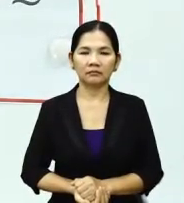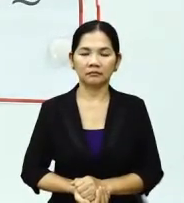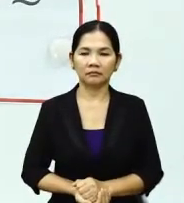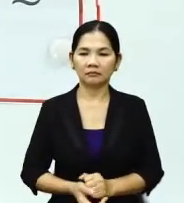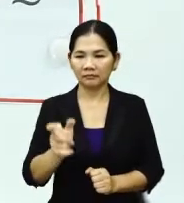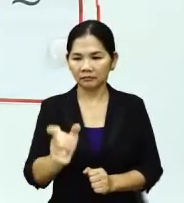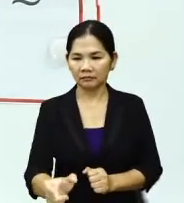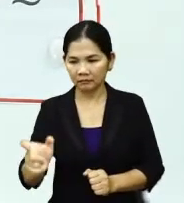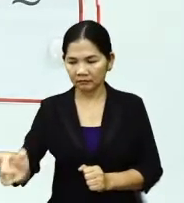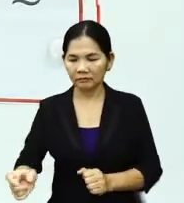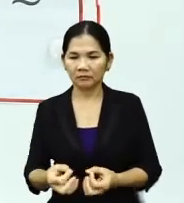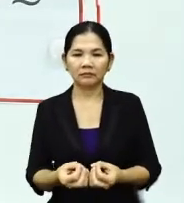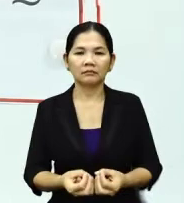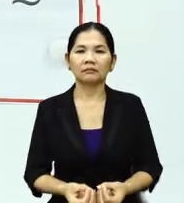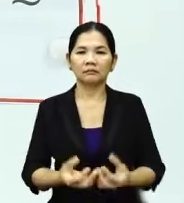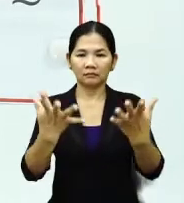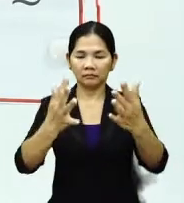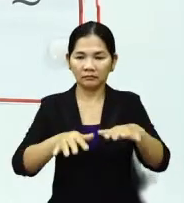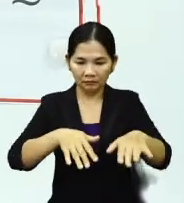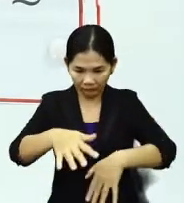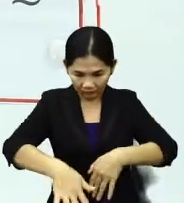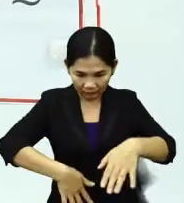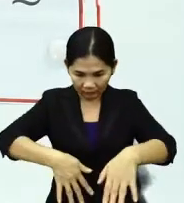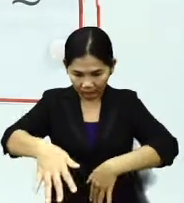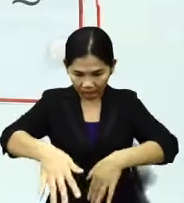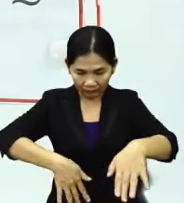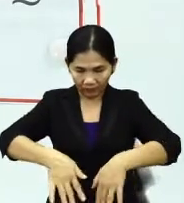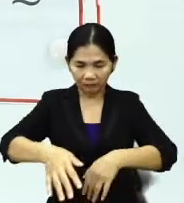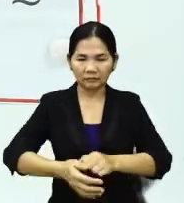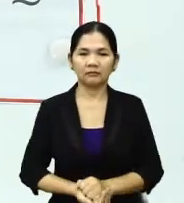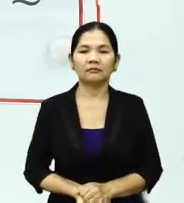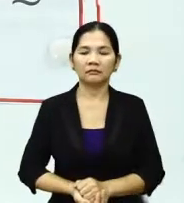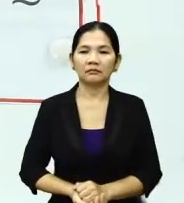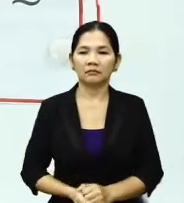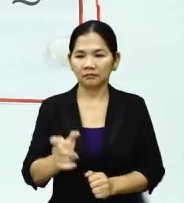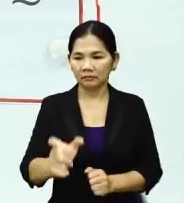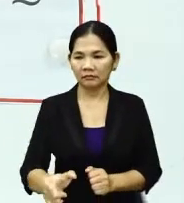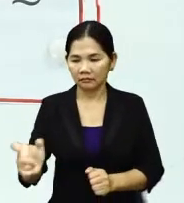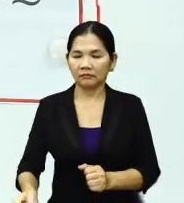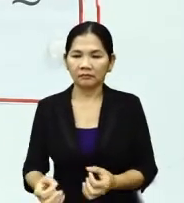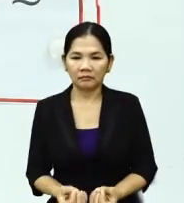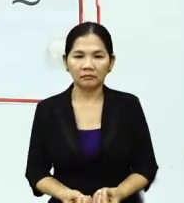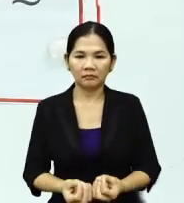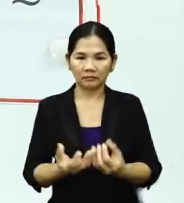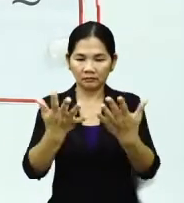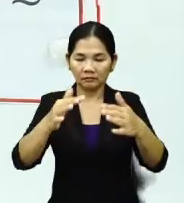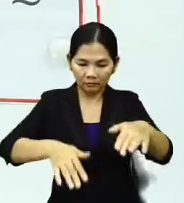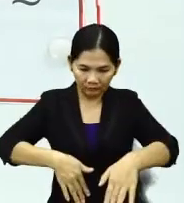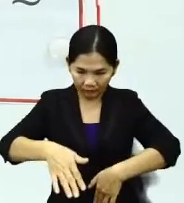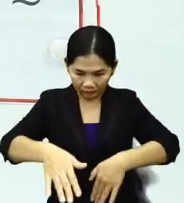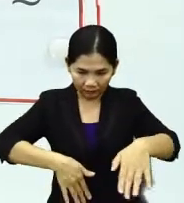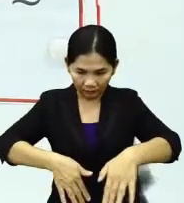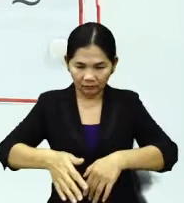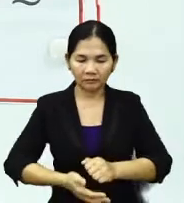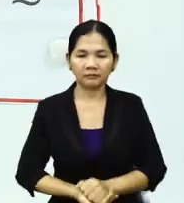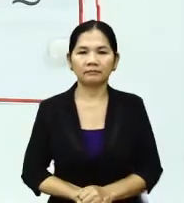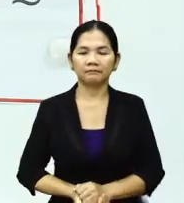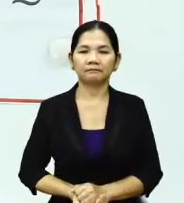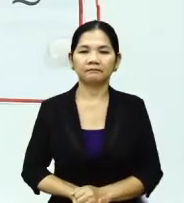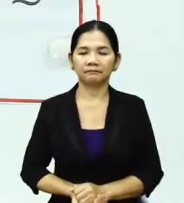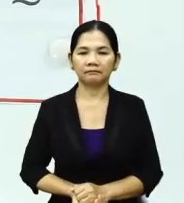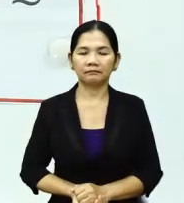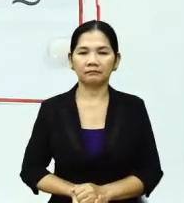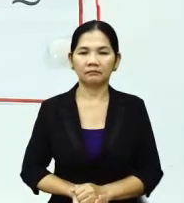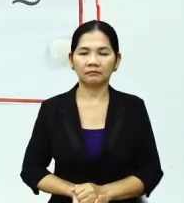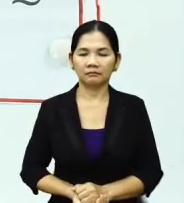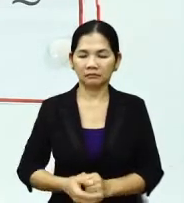mồn nú tràn cỏ cỏ chà mồn nú tràn cỏ cỏ chà cỏ cỏ